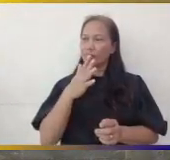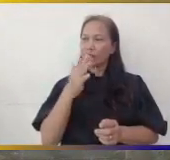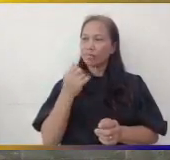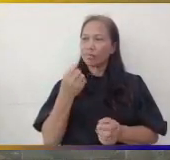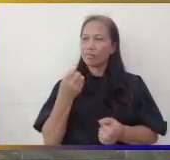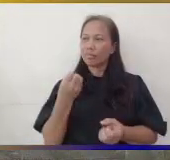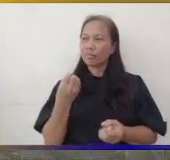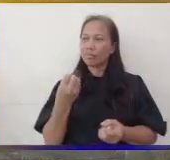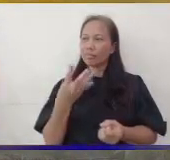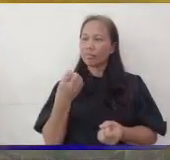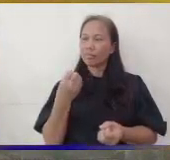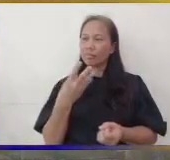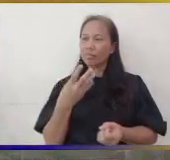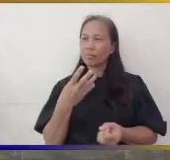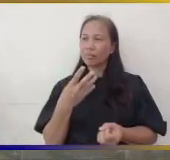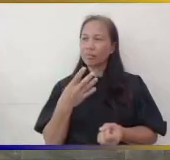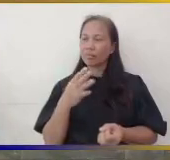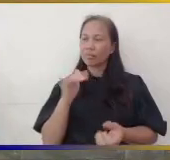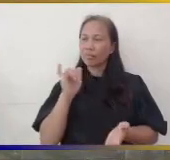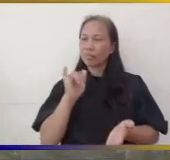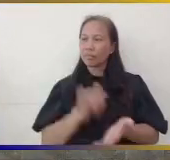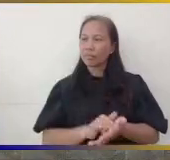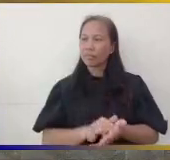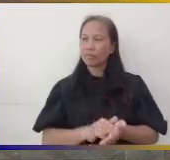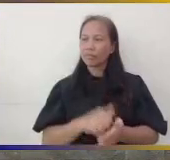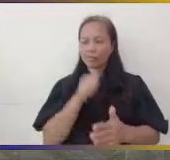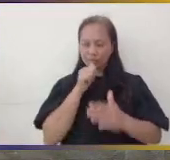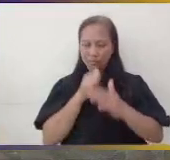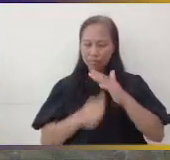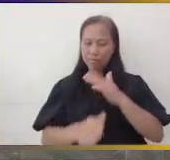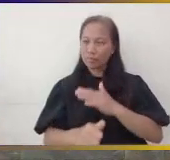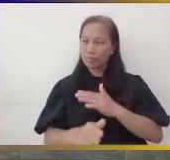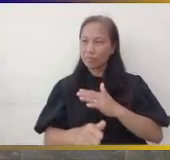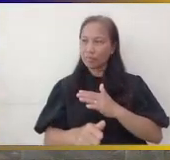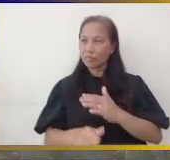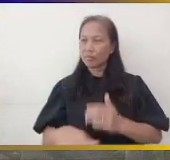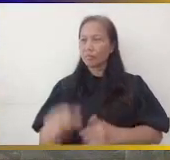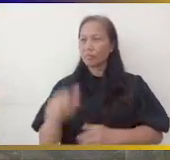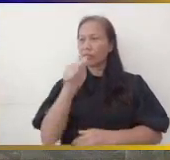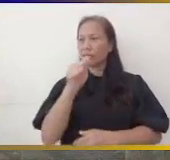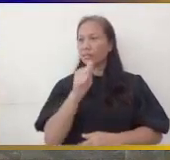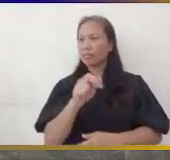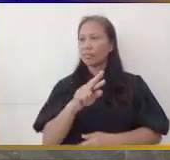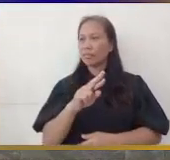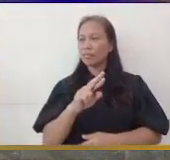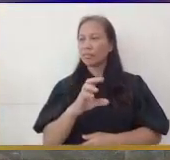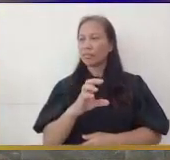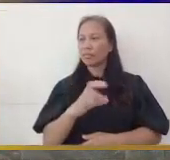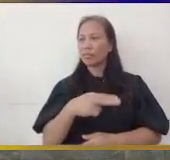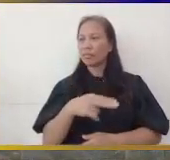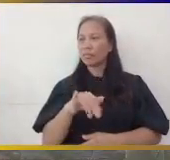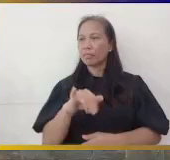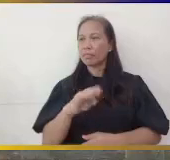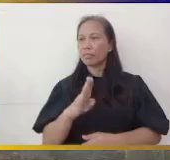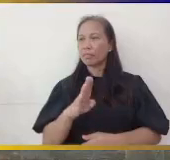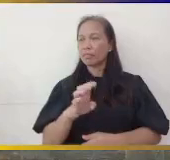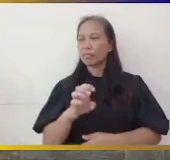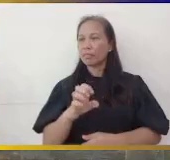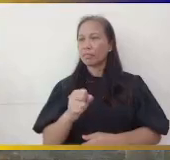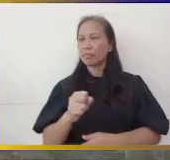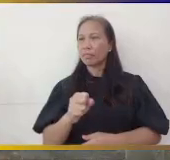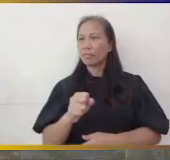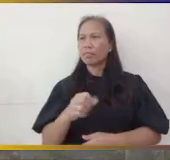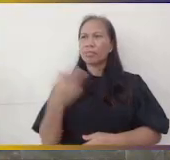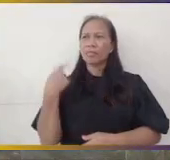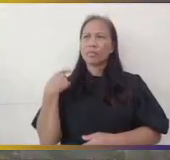hiden in the Archives and ito mga kapatid ay may lumalabas may lumalabas din pero meron ng